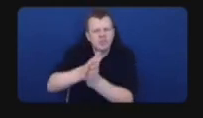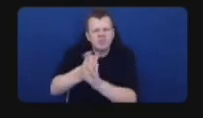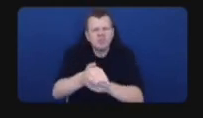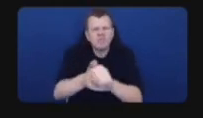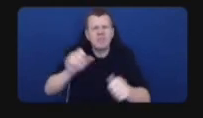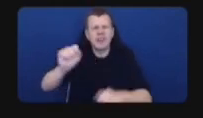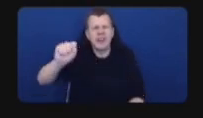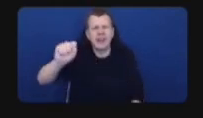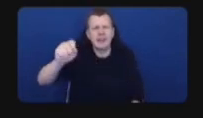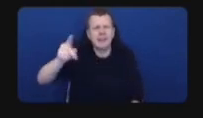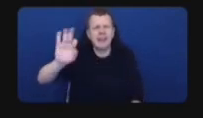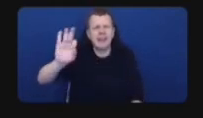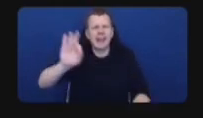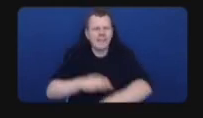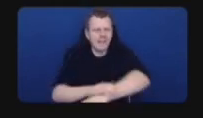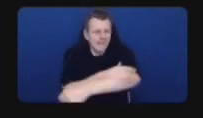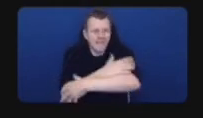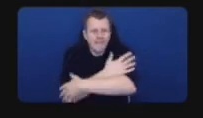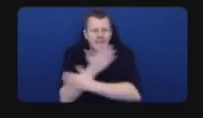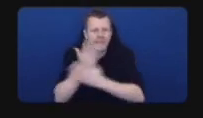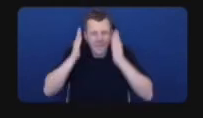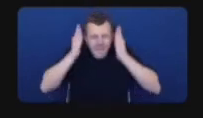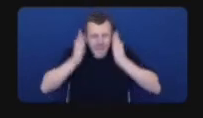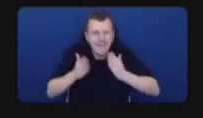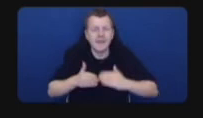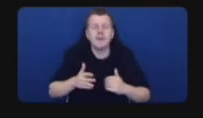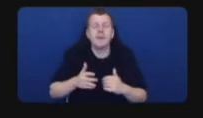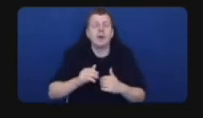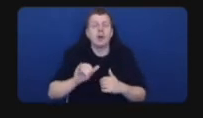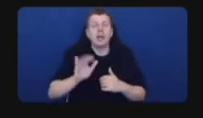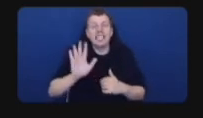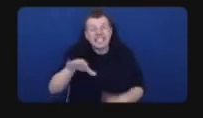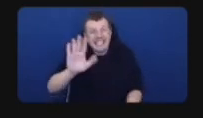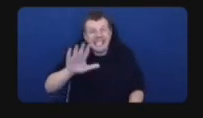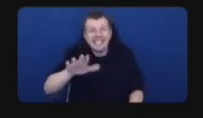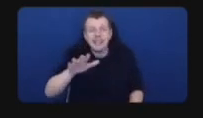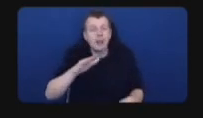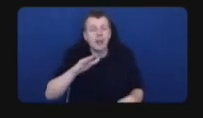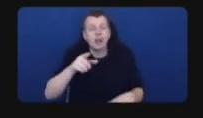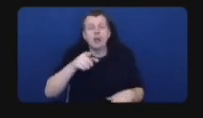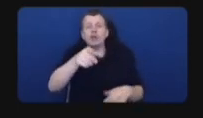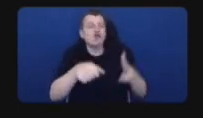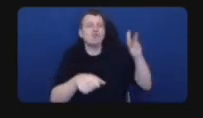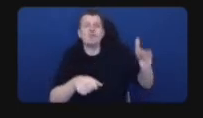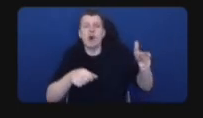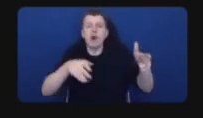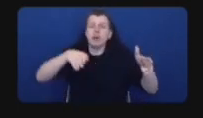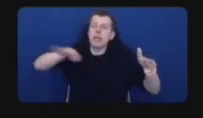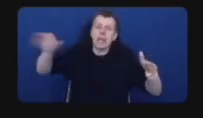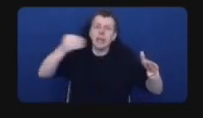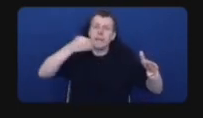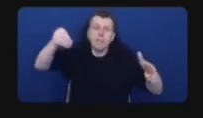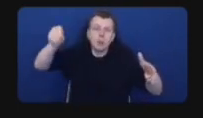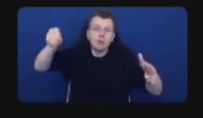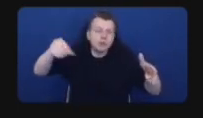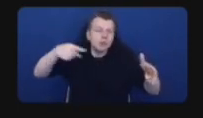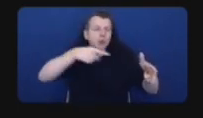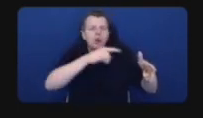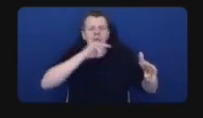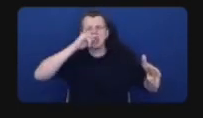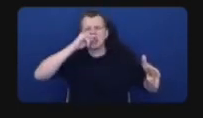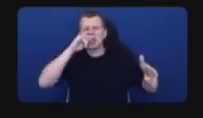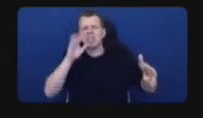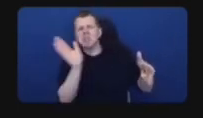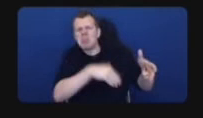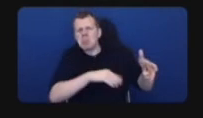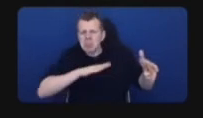要喝很多液体要喝要可以，你们可以戴帽子，这些把头部给遮住，